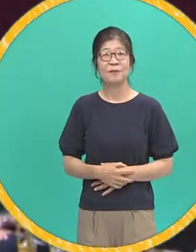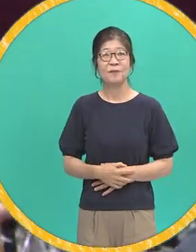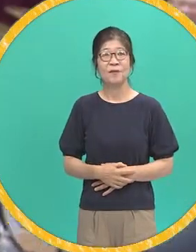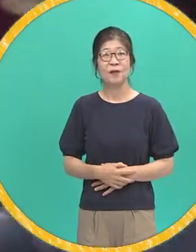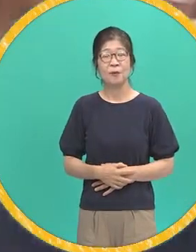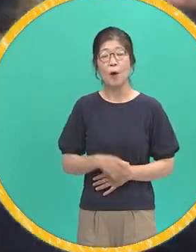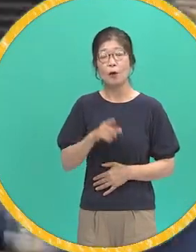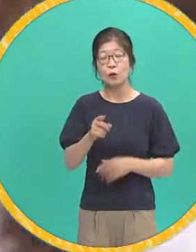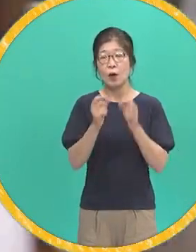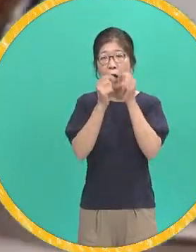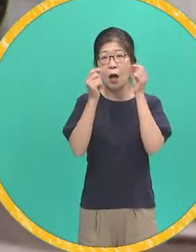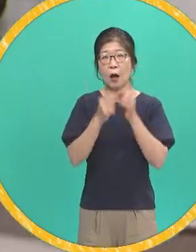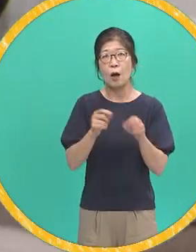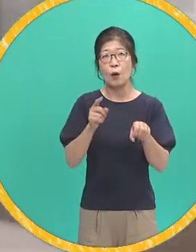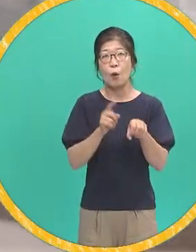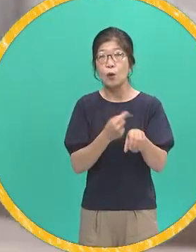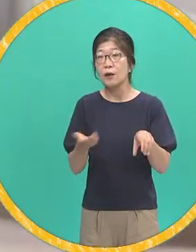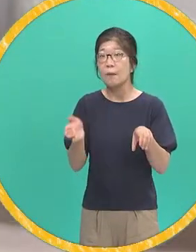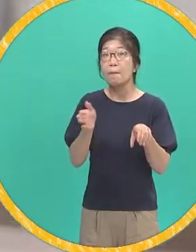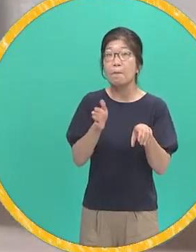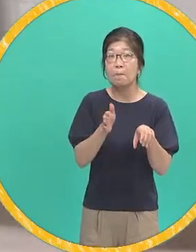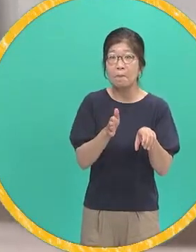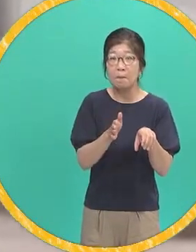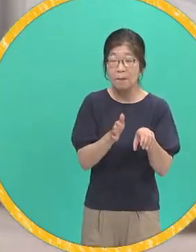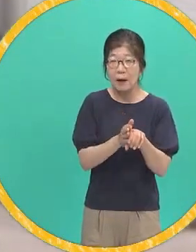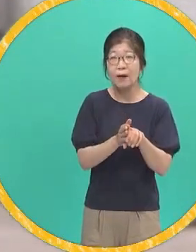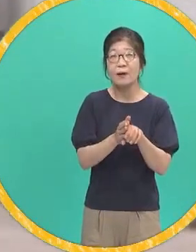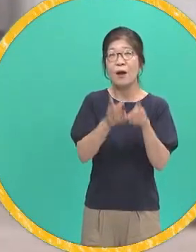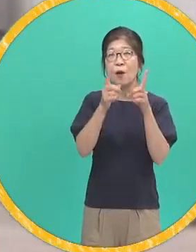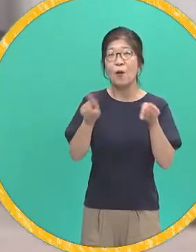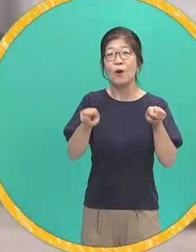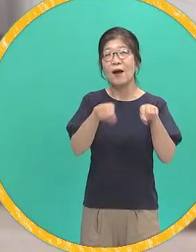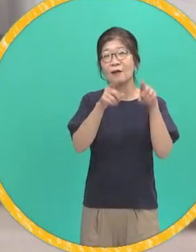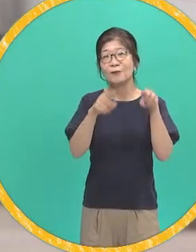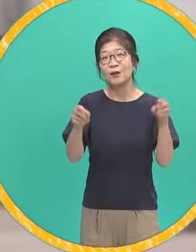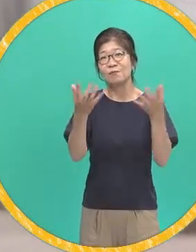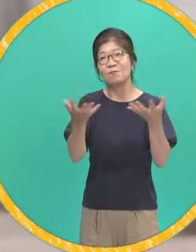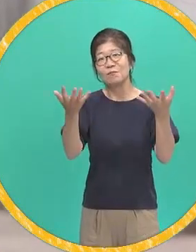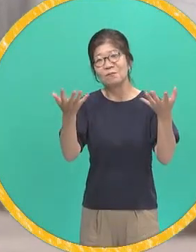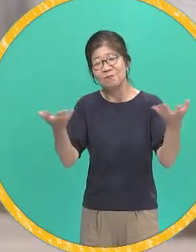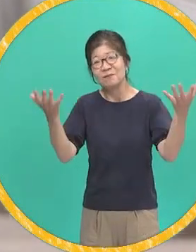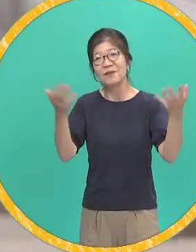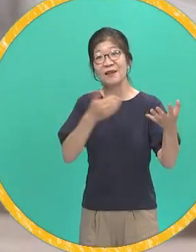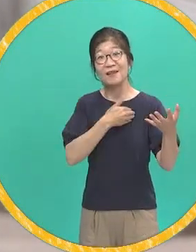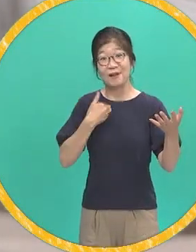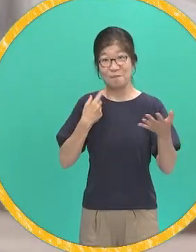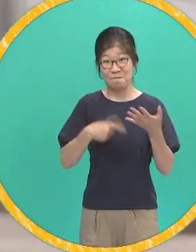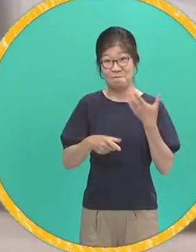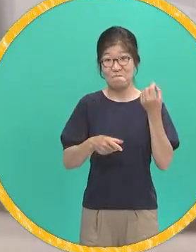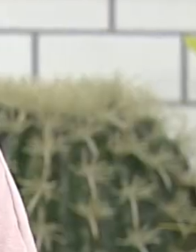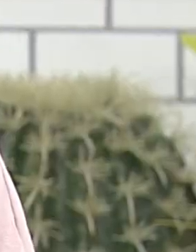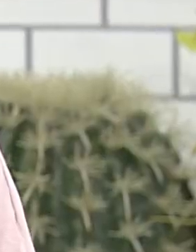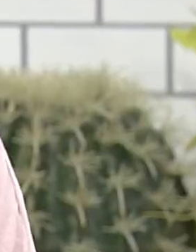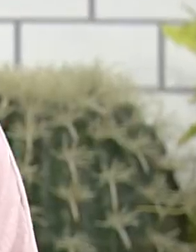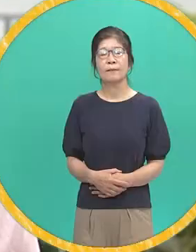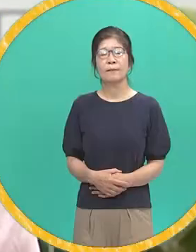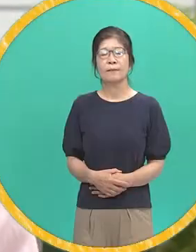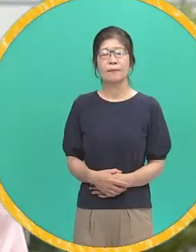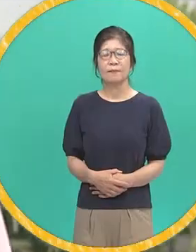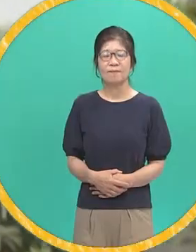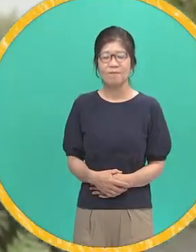すごい個性となってまた音楽に華やかな彩りがという感じですね